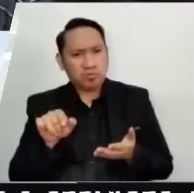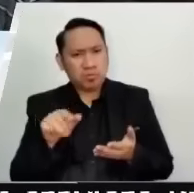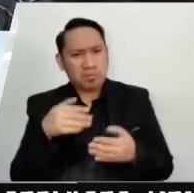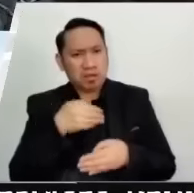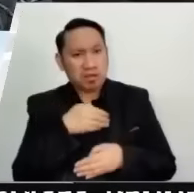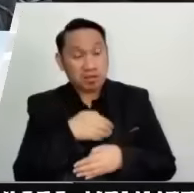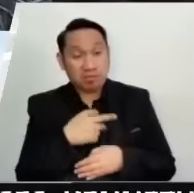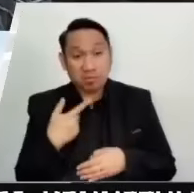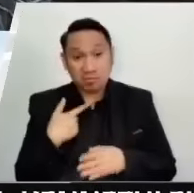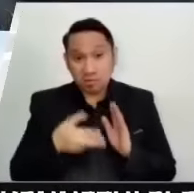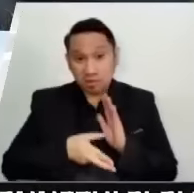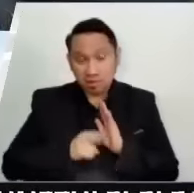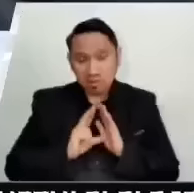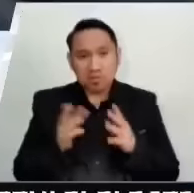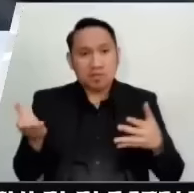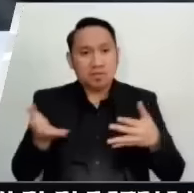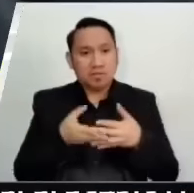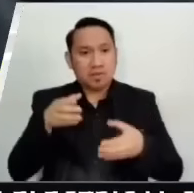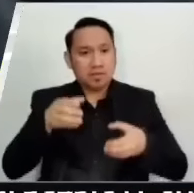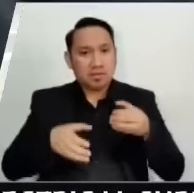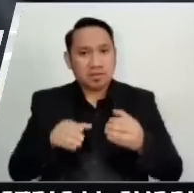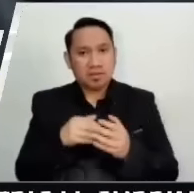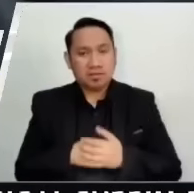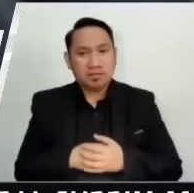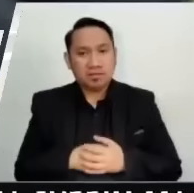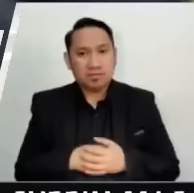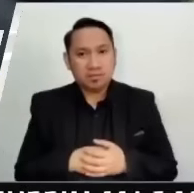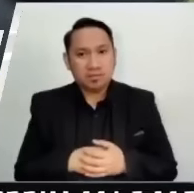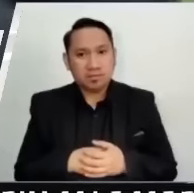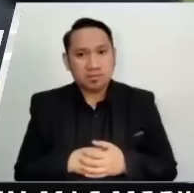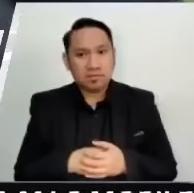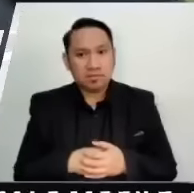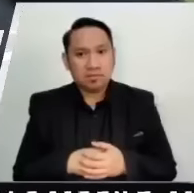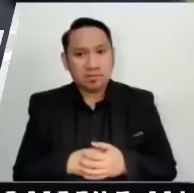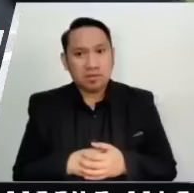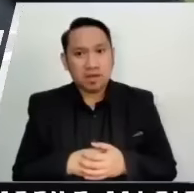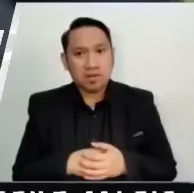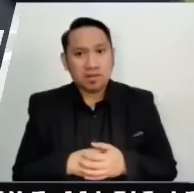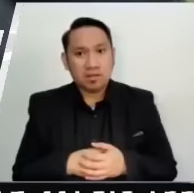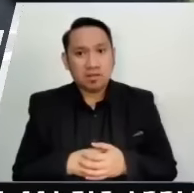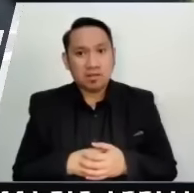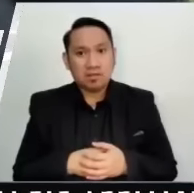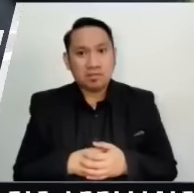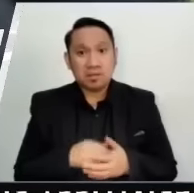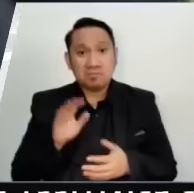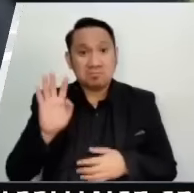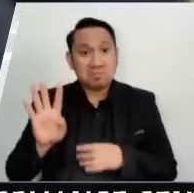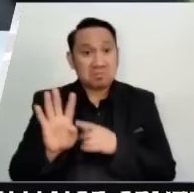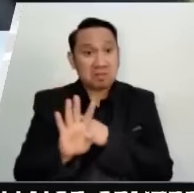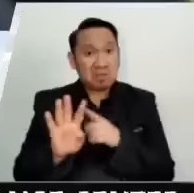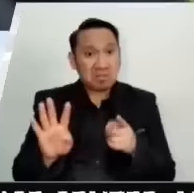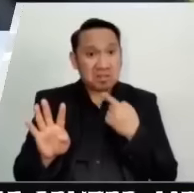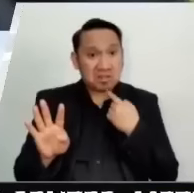ang pagsasampa ng kaso an local banks an apat na ang nagsabi as of